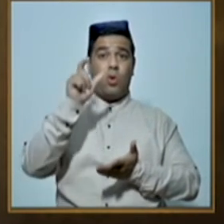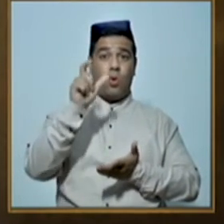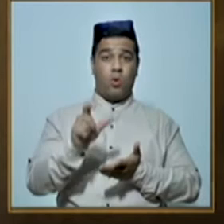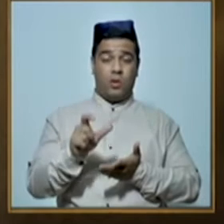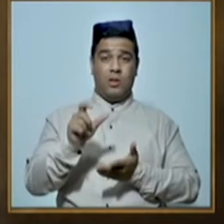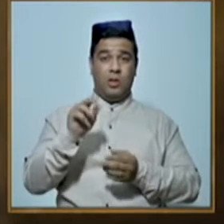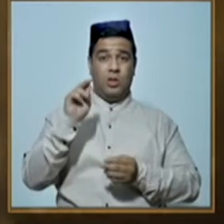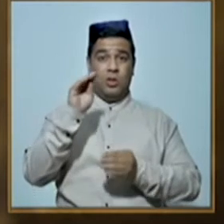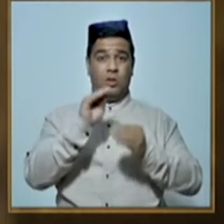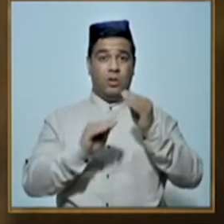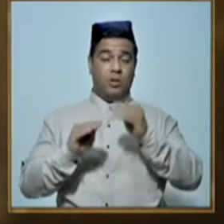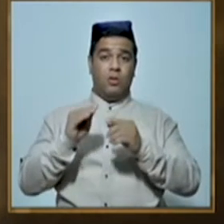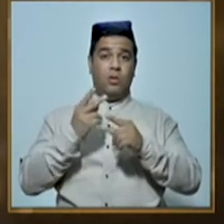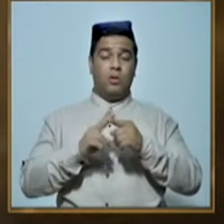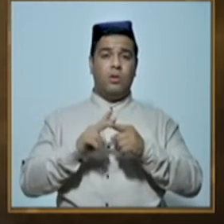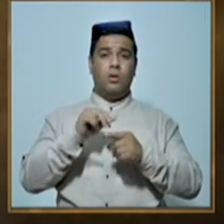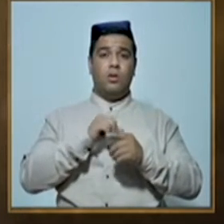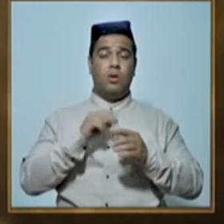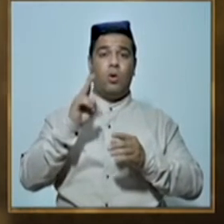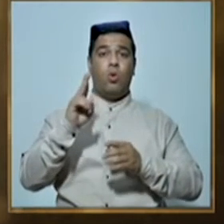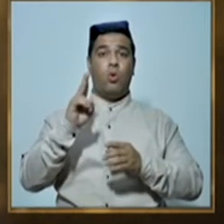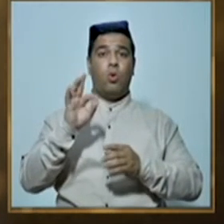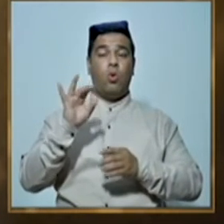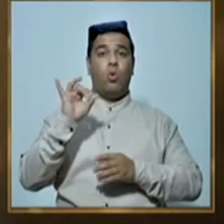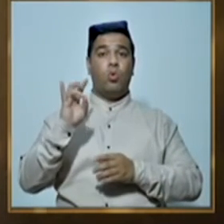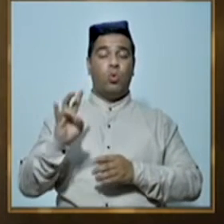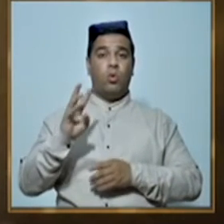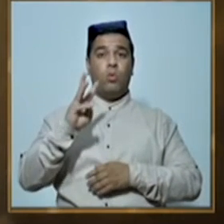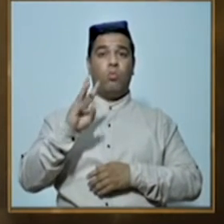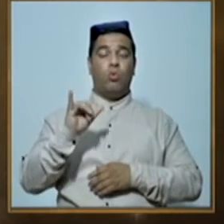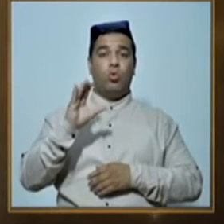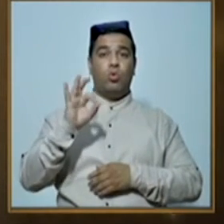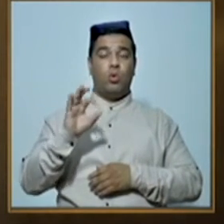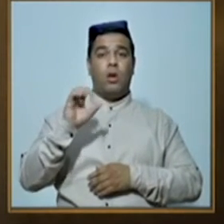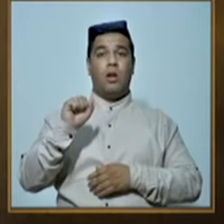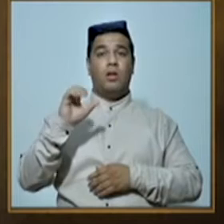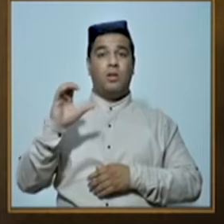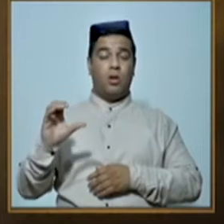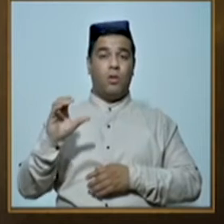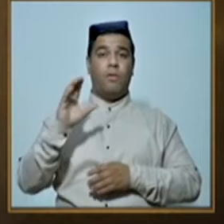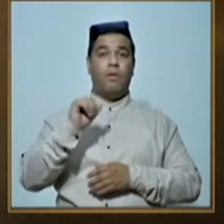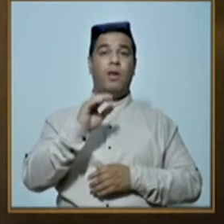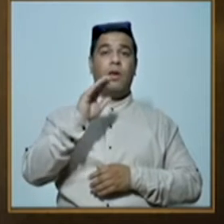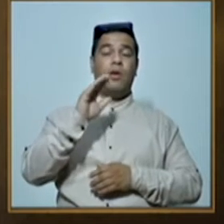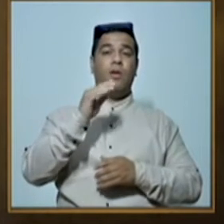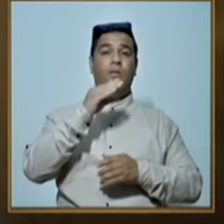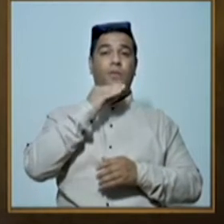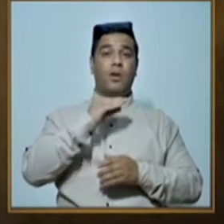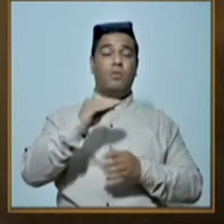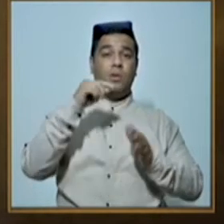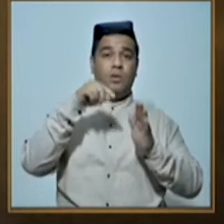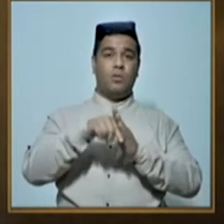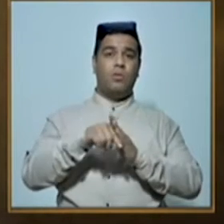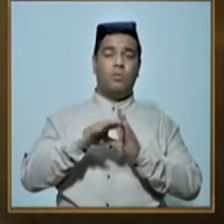bolasi Qorun hisoblanadi. Musa alayhisalom bilan Fir'avnni qissasida